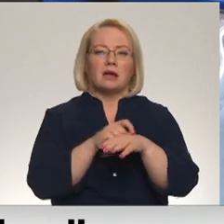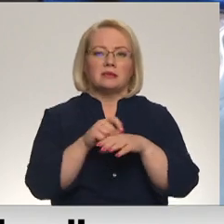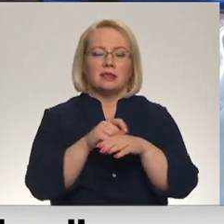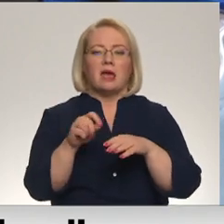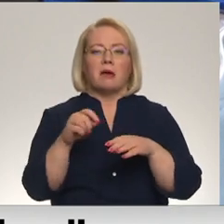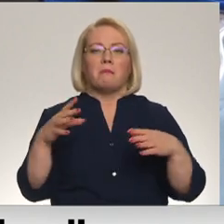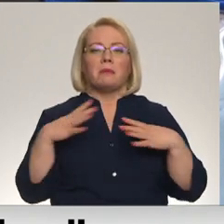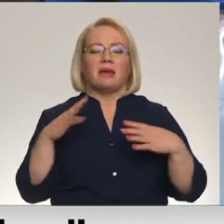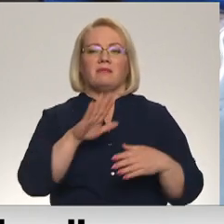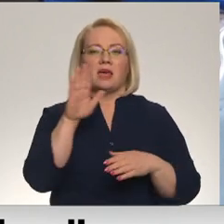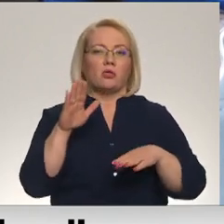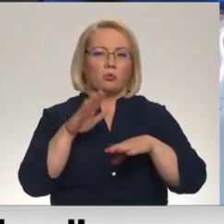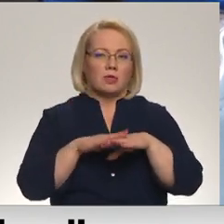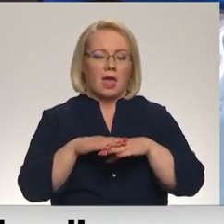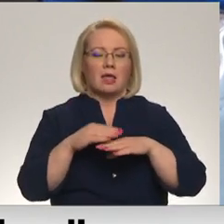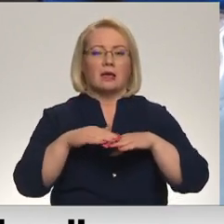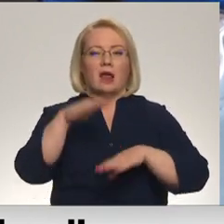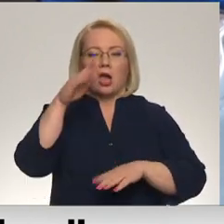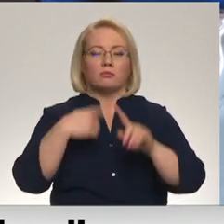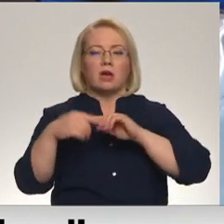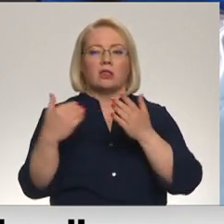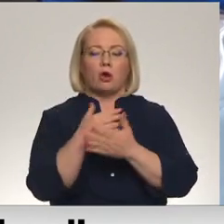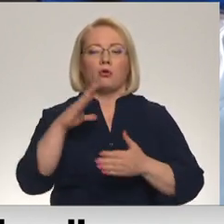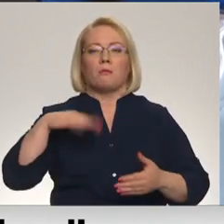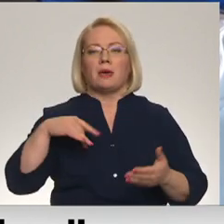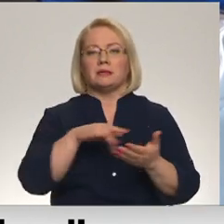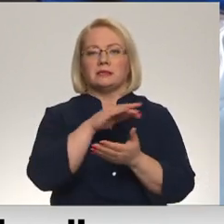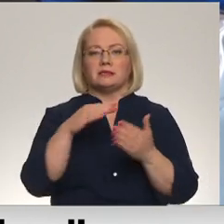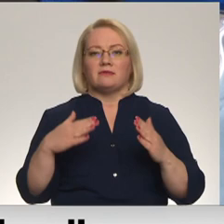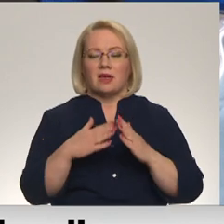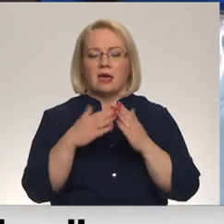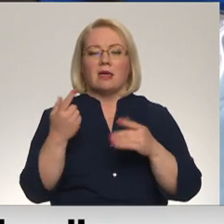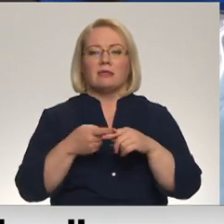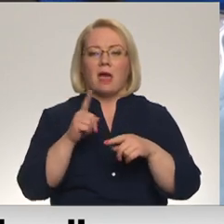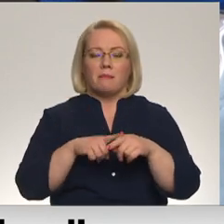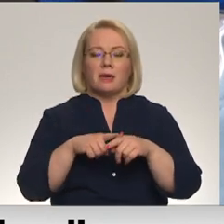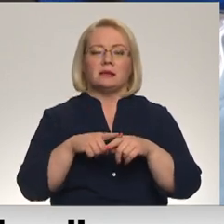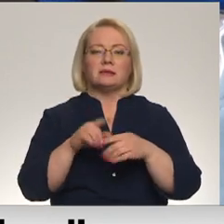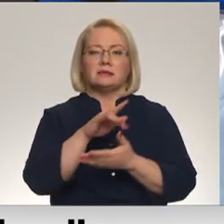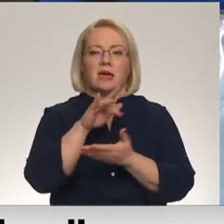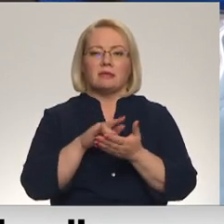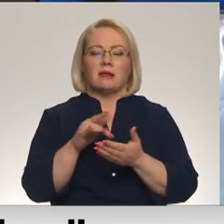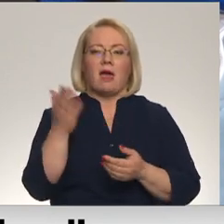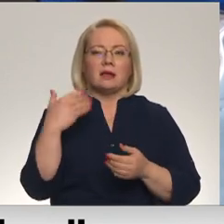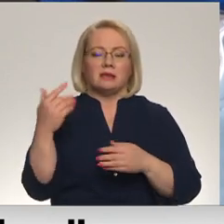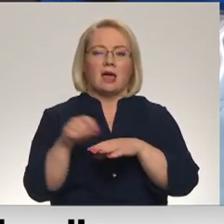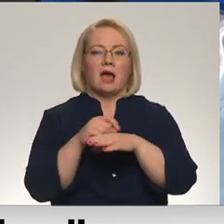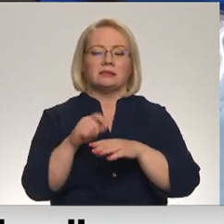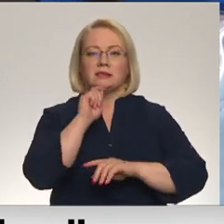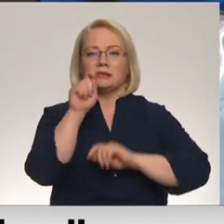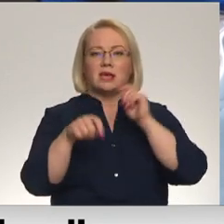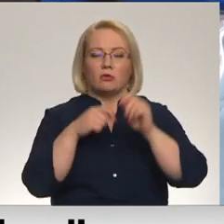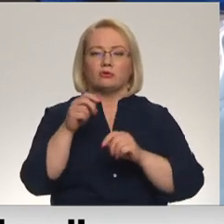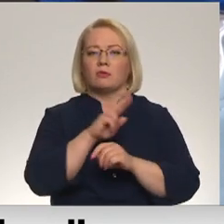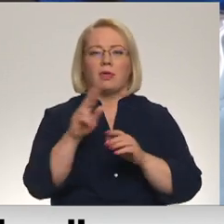dēļ krājums izdodas atjaunot tikai pēc svētkiem. Tāpēc centrā aicina asins ziedošanu neatlikt. Palaižam, lēni